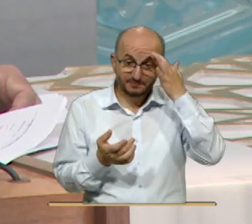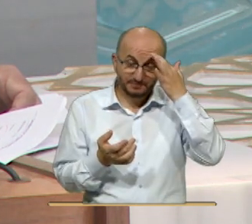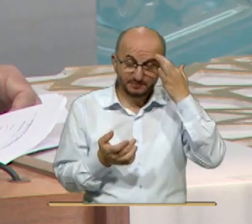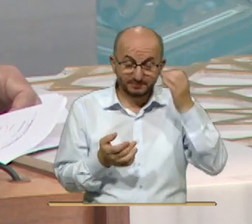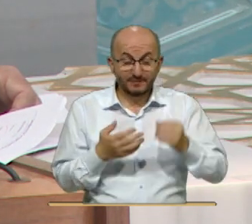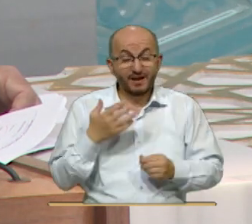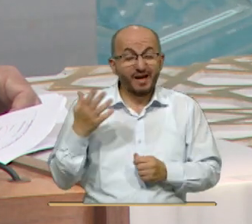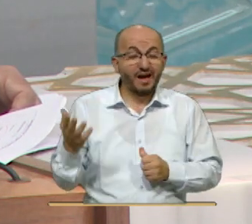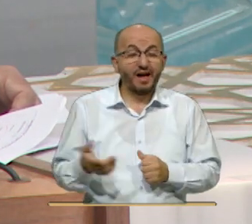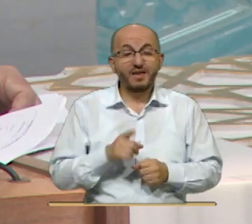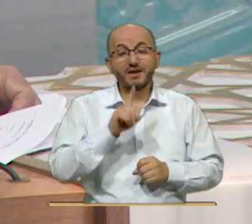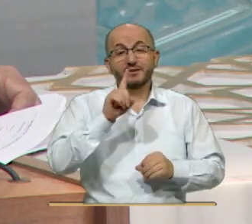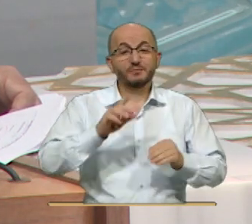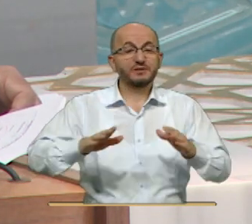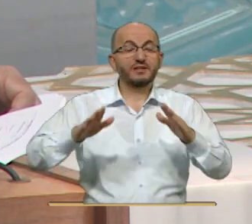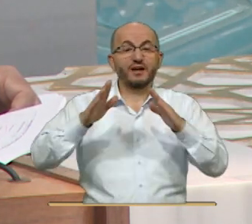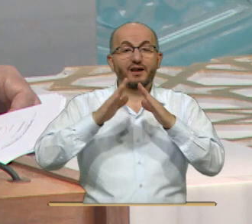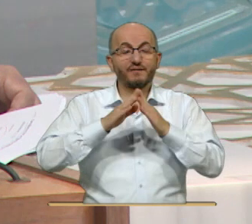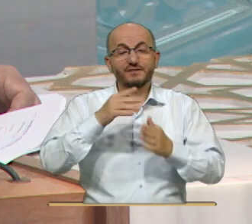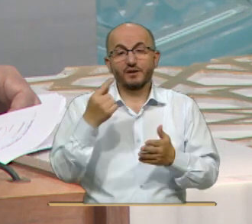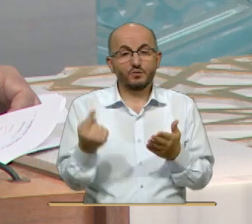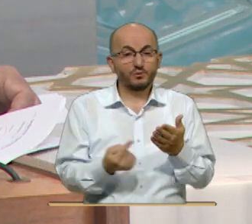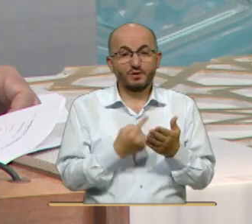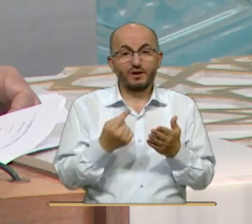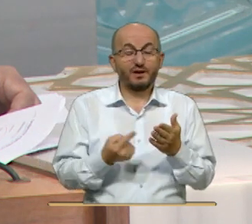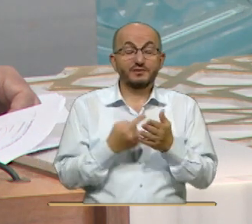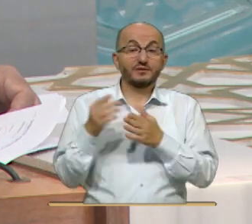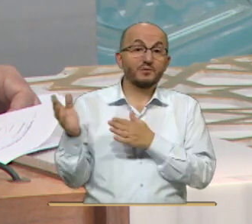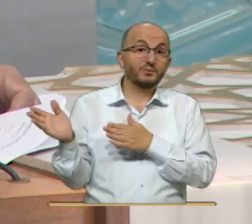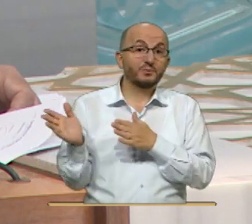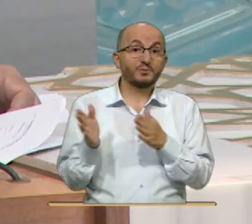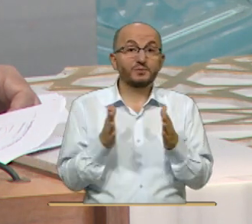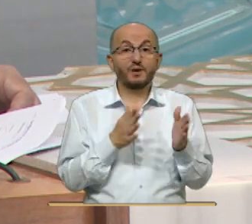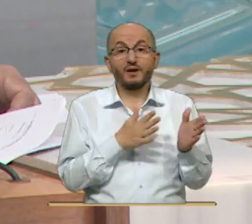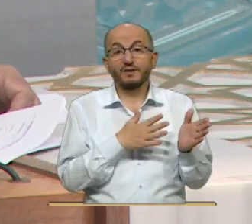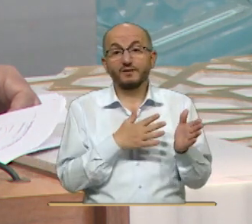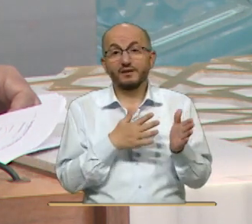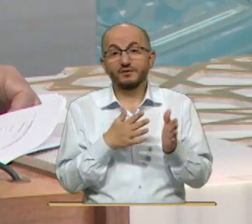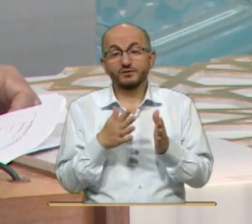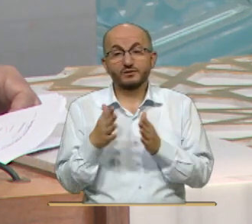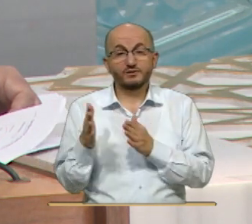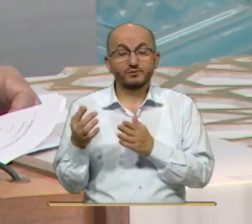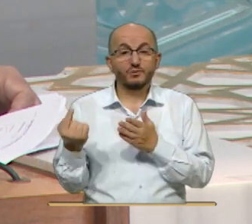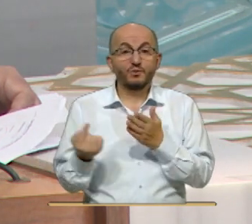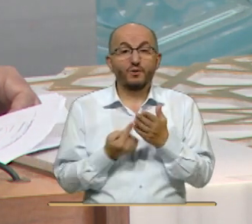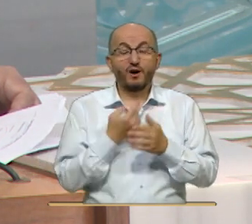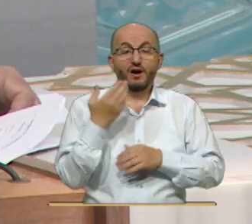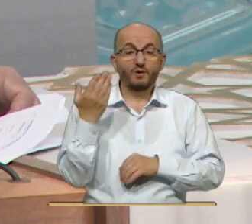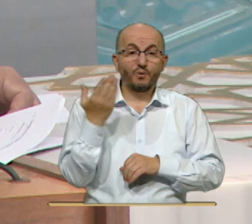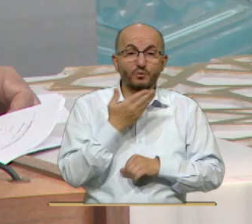Eğer bir evde Kur'an'ın rüzgarı esiyorsa, Kur'an